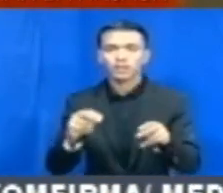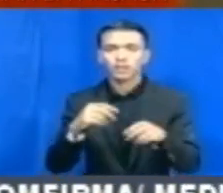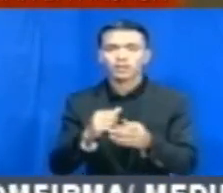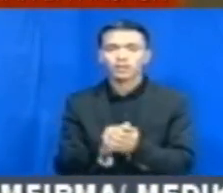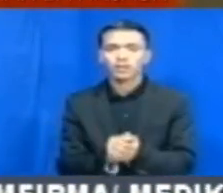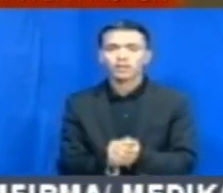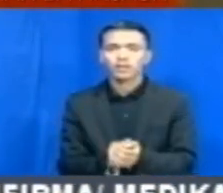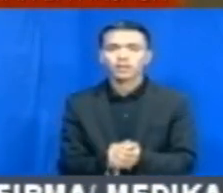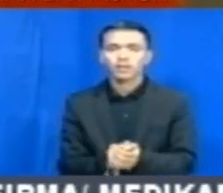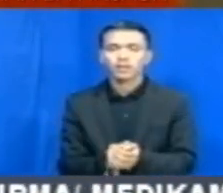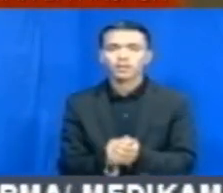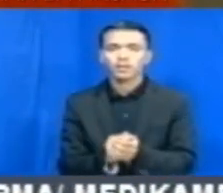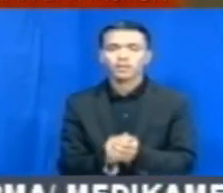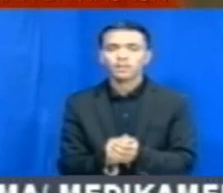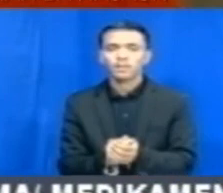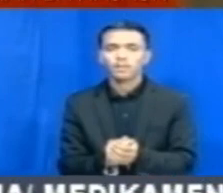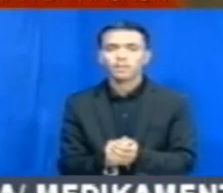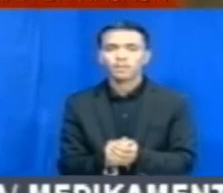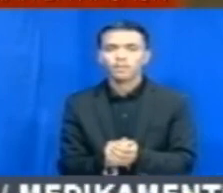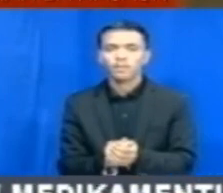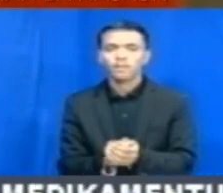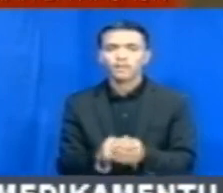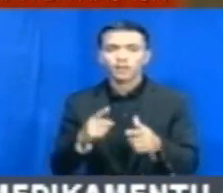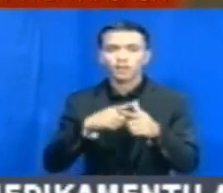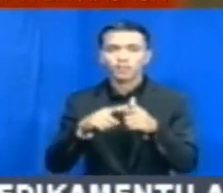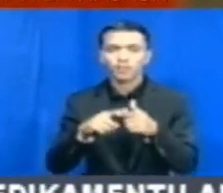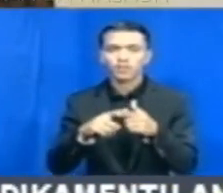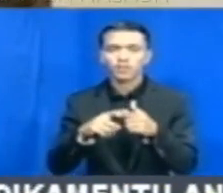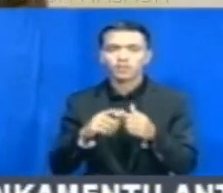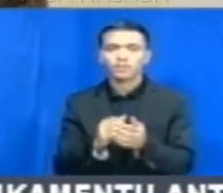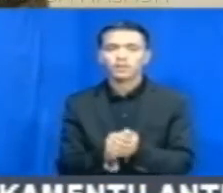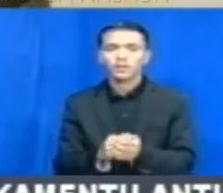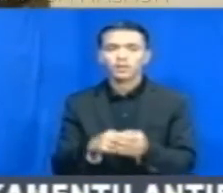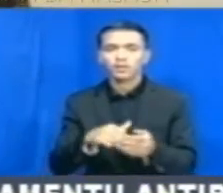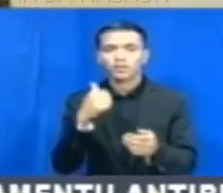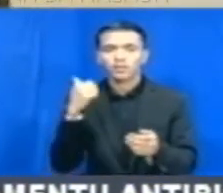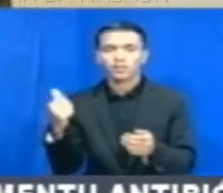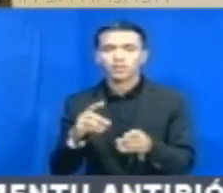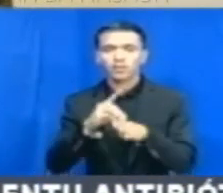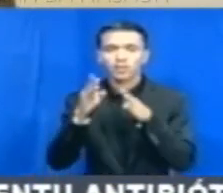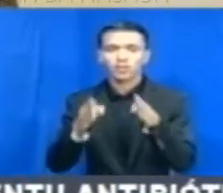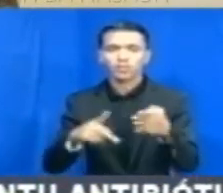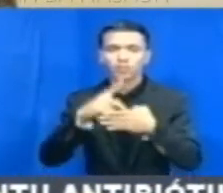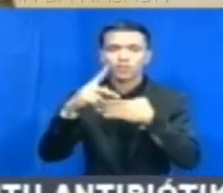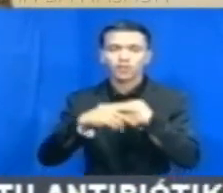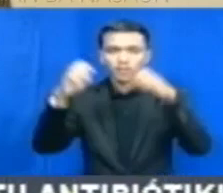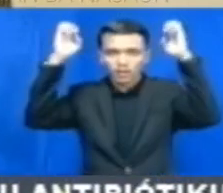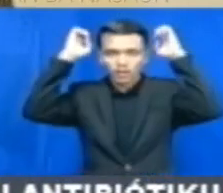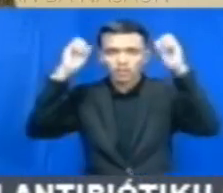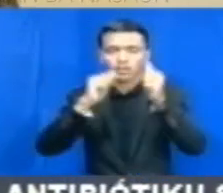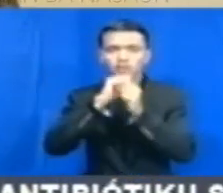agen peradaban dunia setelah lulus dari UI. Ia Sorin Seluk, Diretor Program Educação